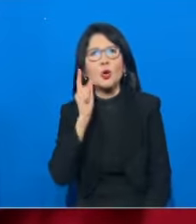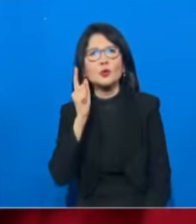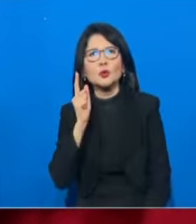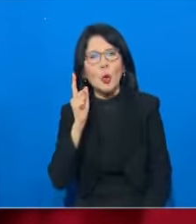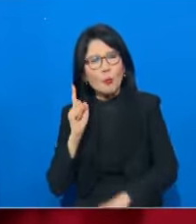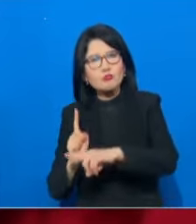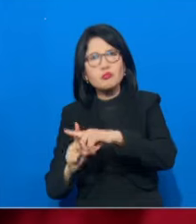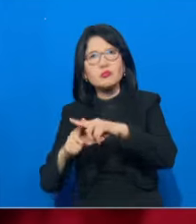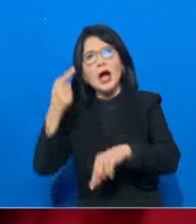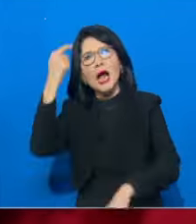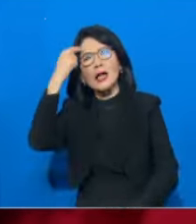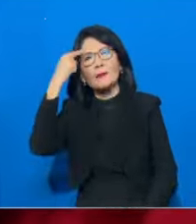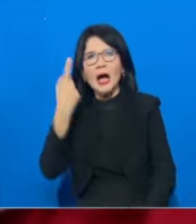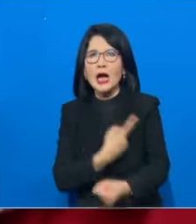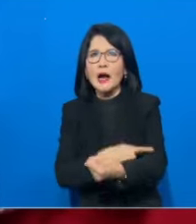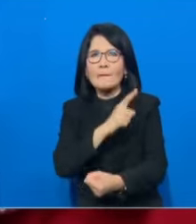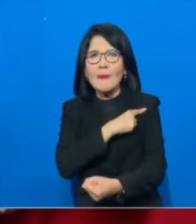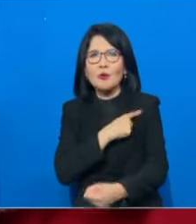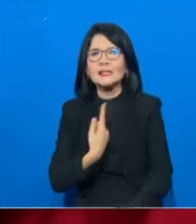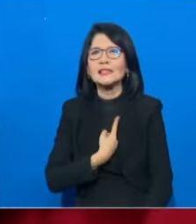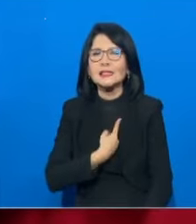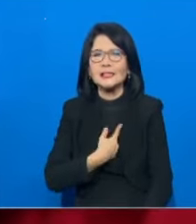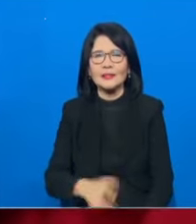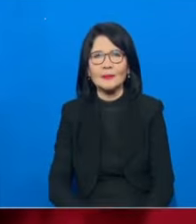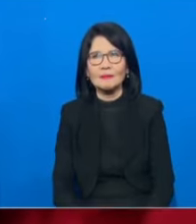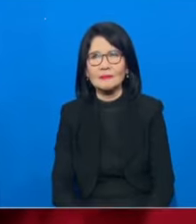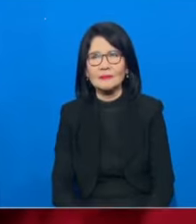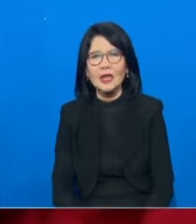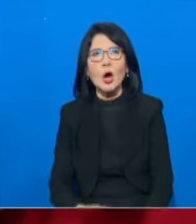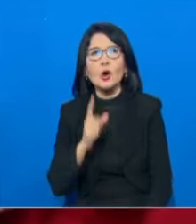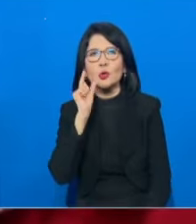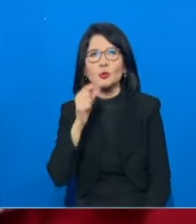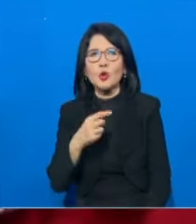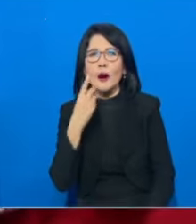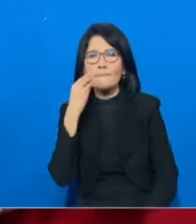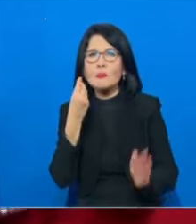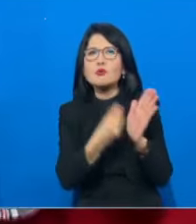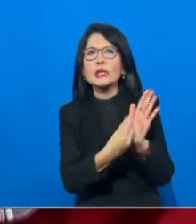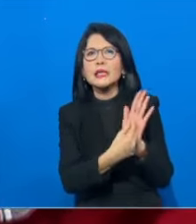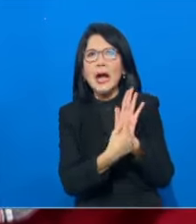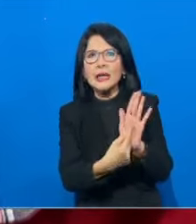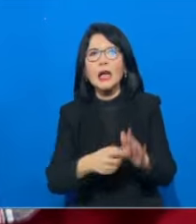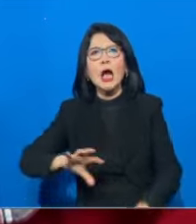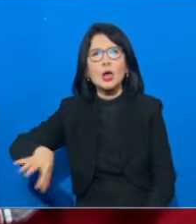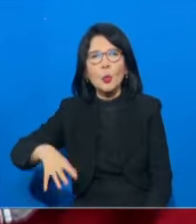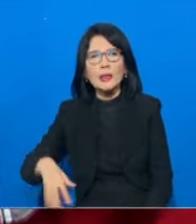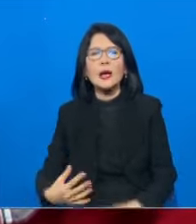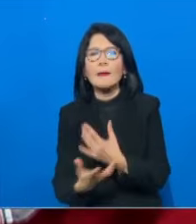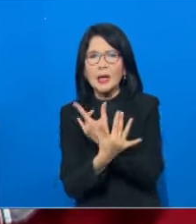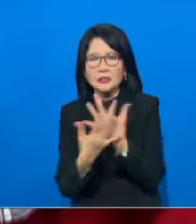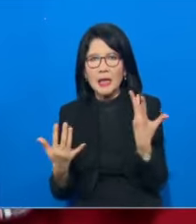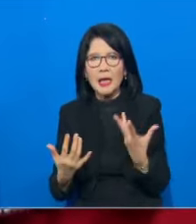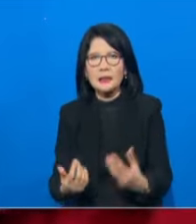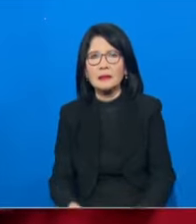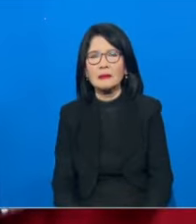menambah potensi yang ada di sendiri itu ya untuk membuktikan ke keluarga ke masyarakat